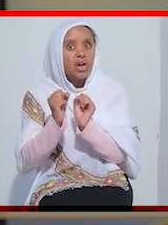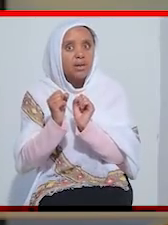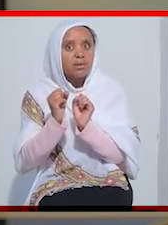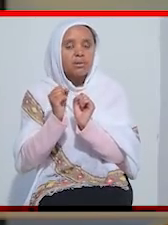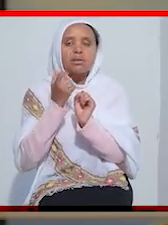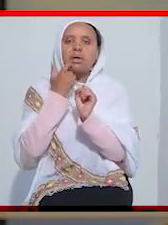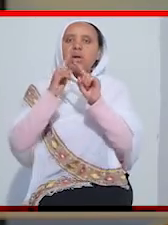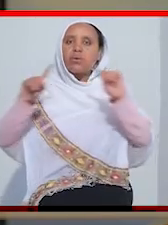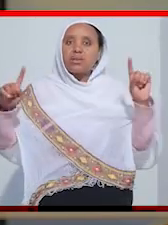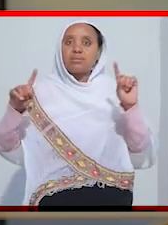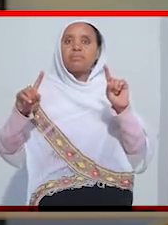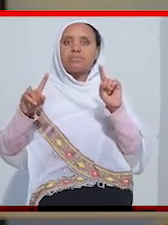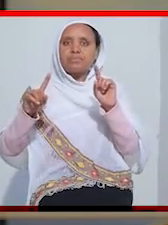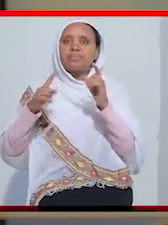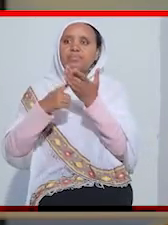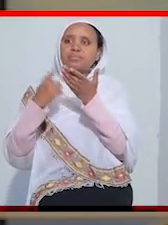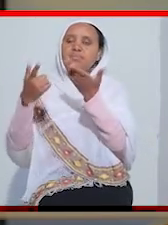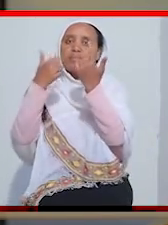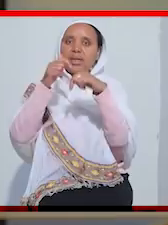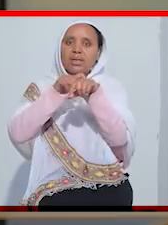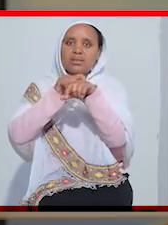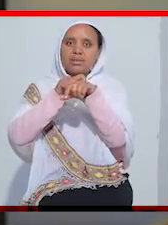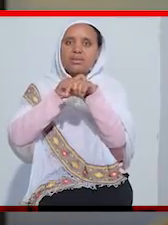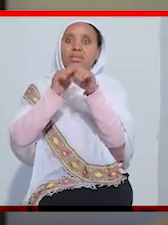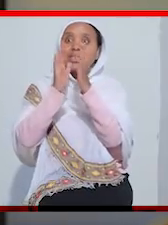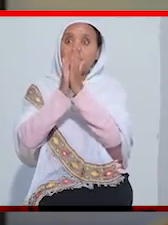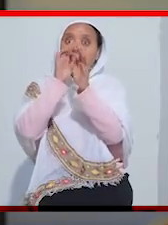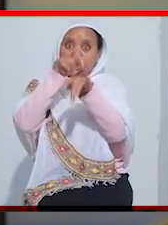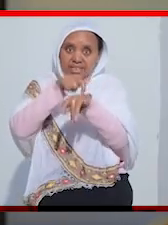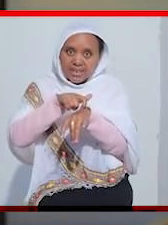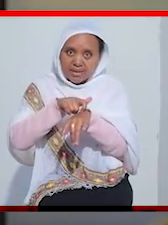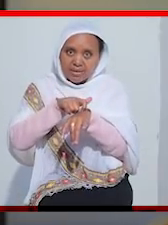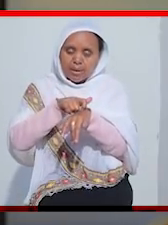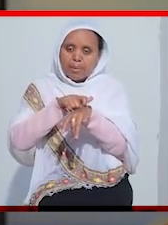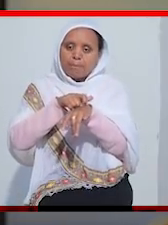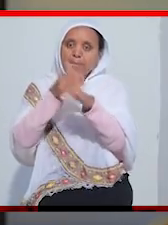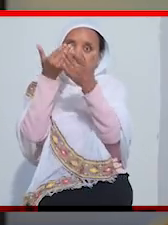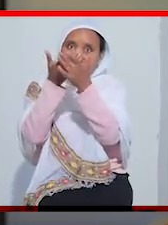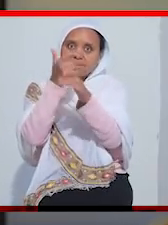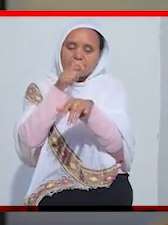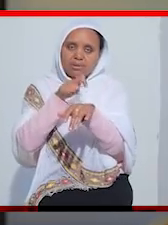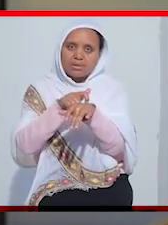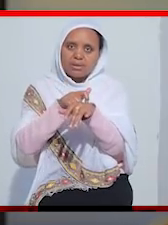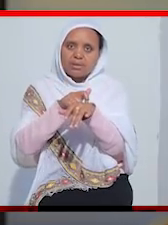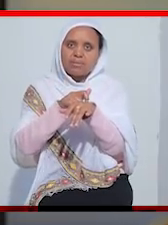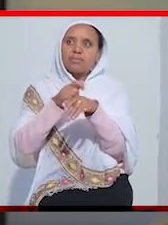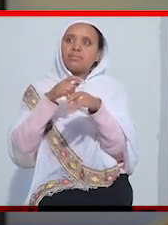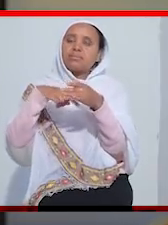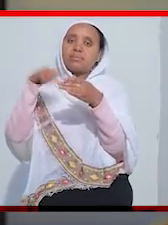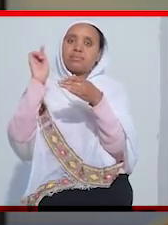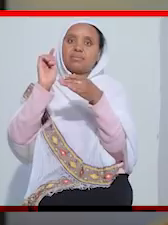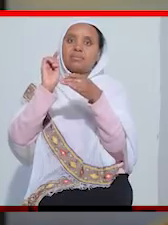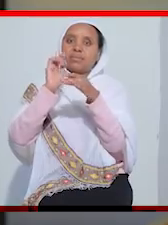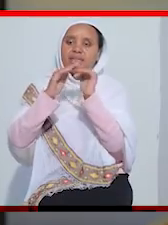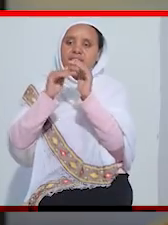ልንል እንችላለን። የሚለው ግን ወእመ በጽሐ ጊዜ ጸሎት፣ የጸሎት ጊዜህ በደረሰ ጊዜ